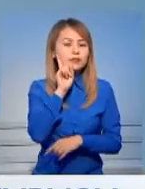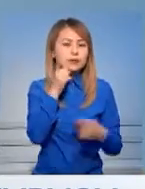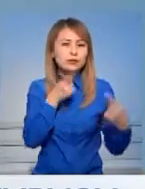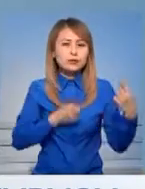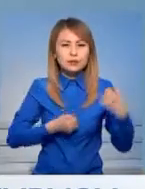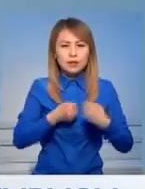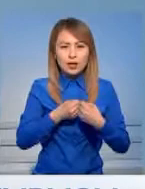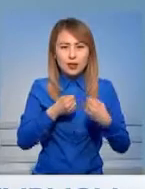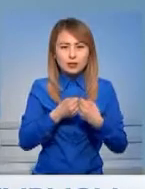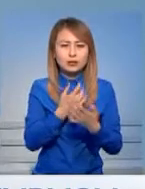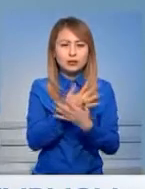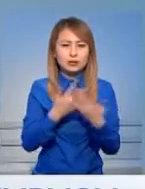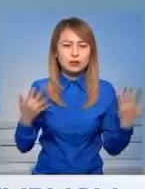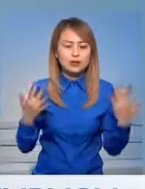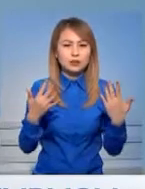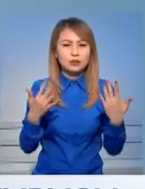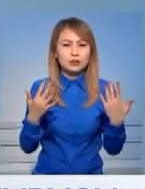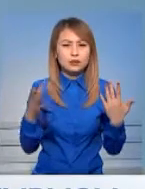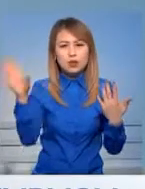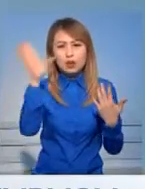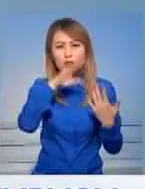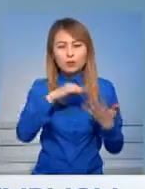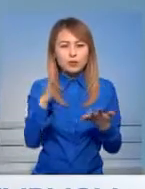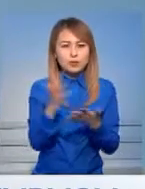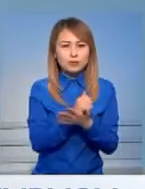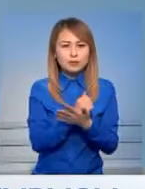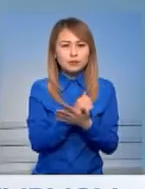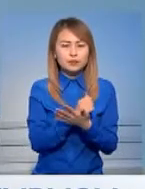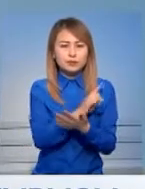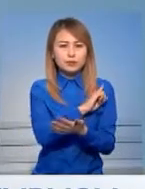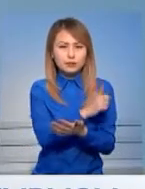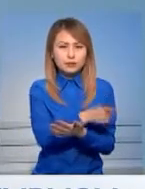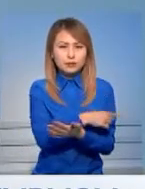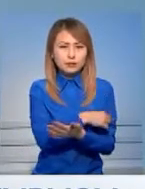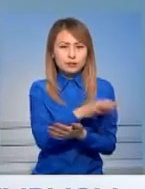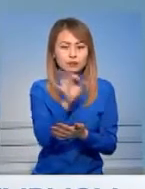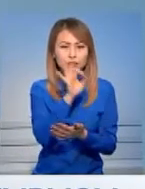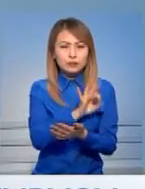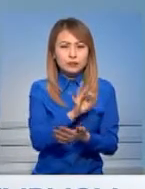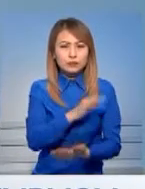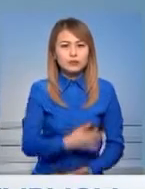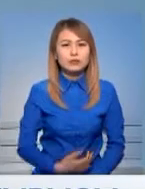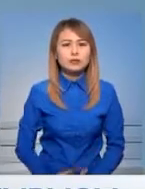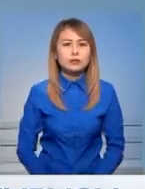бәсекеге қабілеттілігі деген нәрсеге жауап беретін негізгі күштер екендігі туралы ой түйдік.